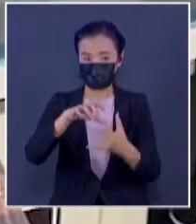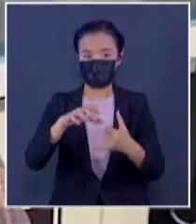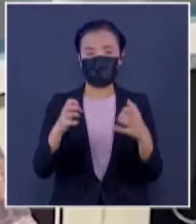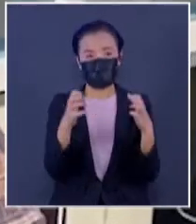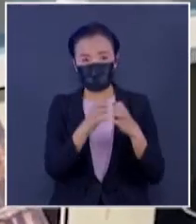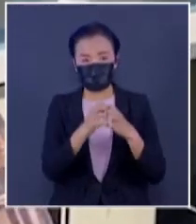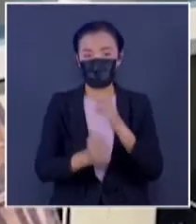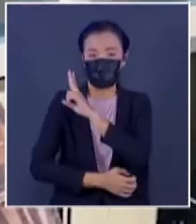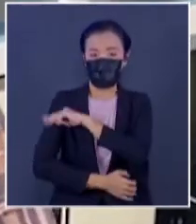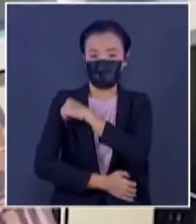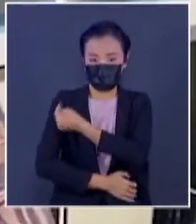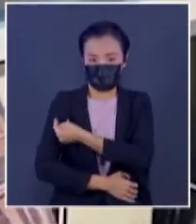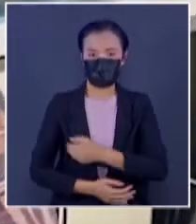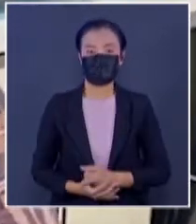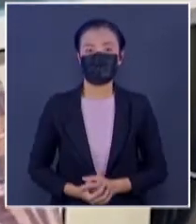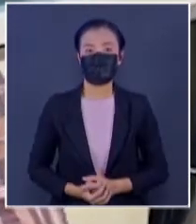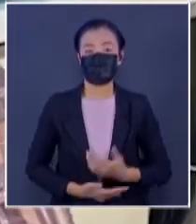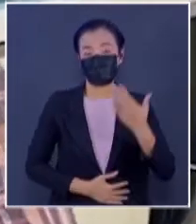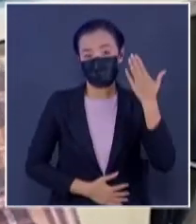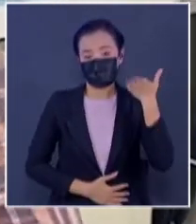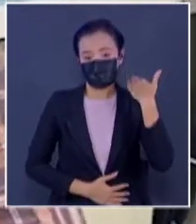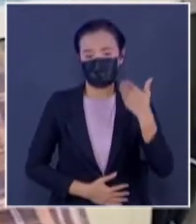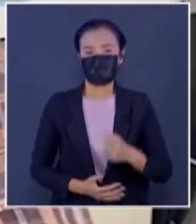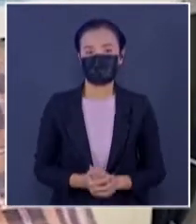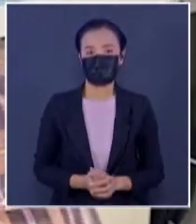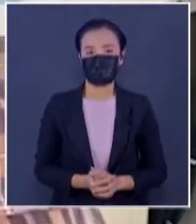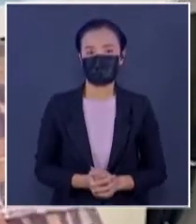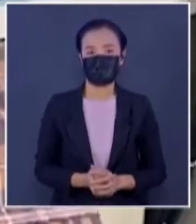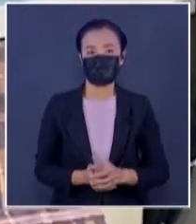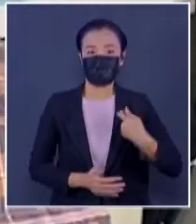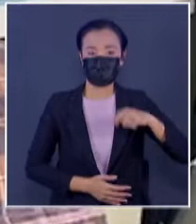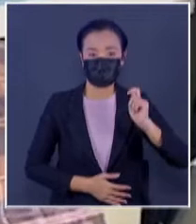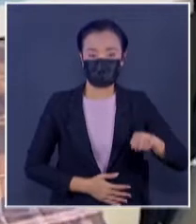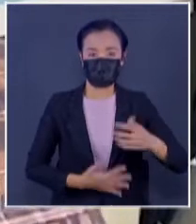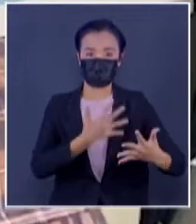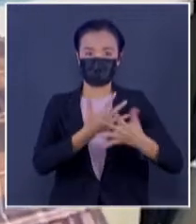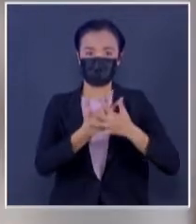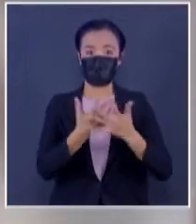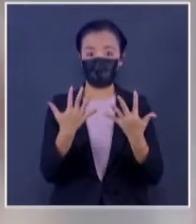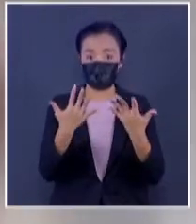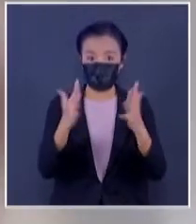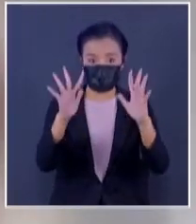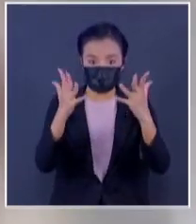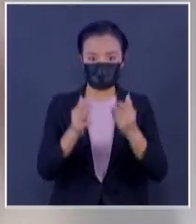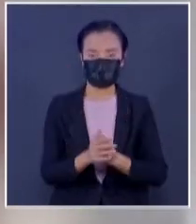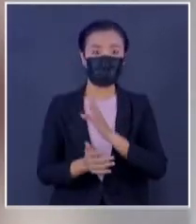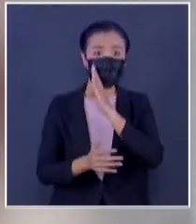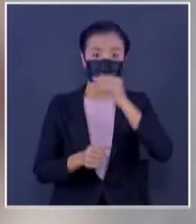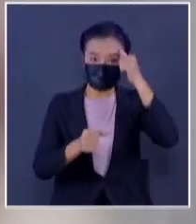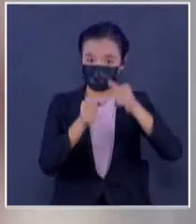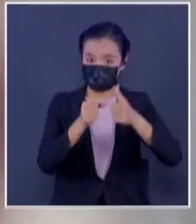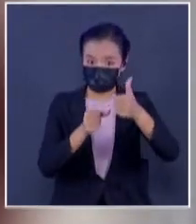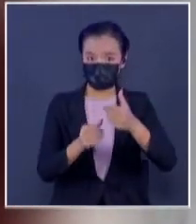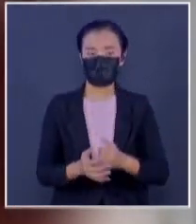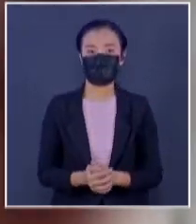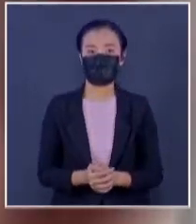วุ่นวายในโรงพยาบาลด้วยนะคะบอกว่าที่ผ่านมาศาลเคยสั่งจำคุกโดยที่ไม่รอลงอาญามาแล้วถ้าคุณผู้ชมยังจำกันได้